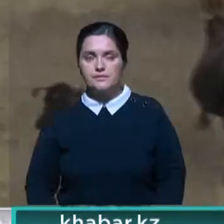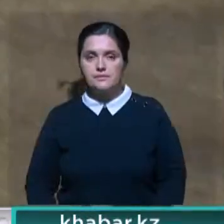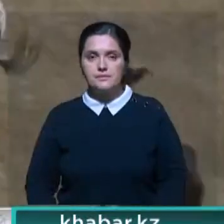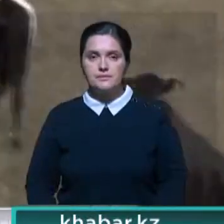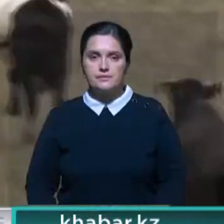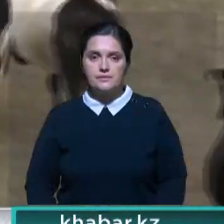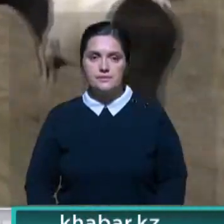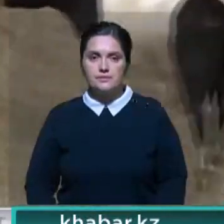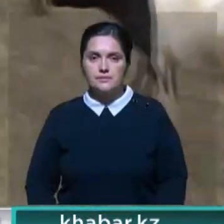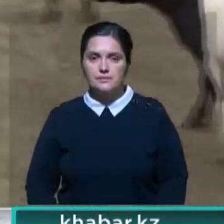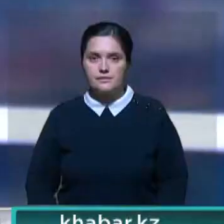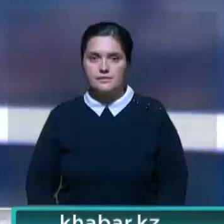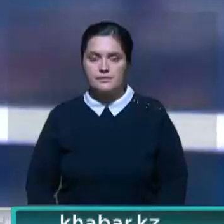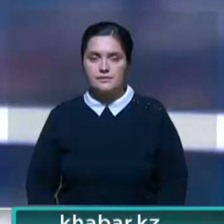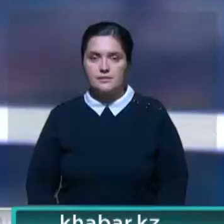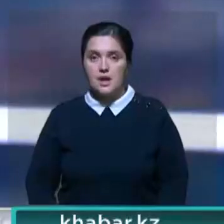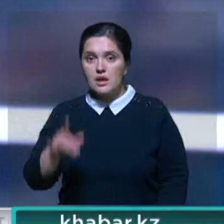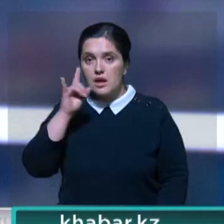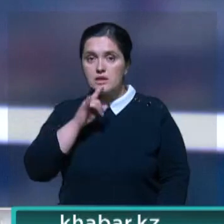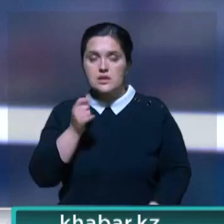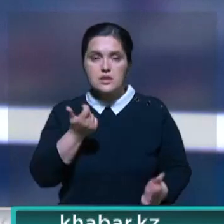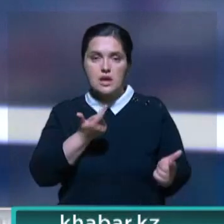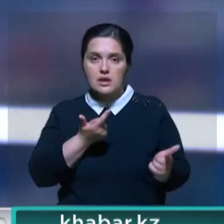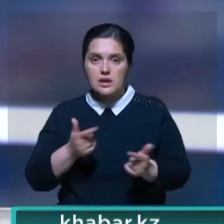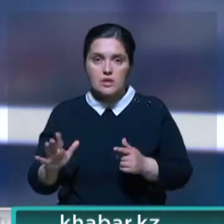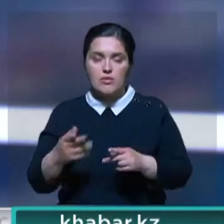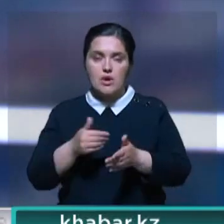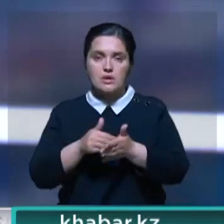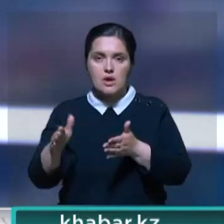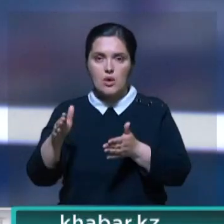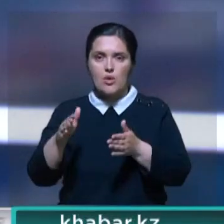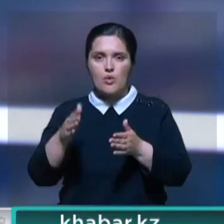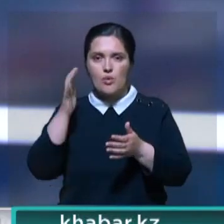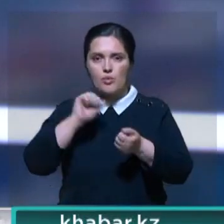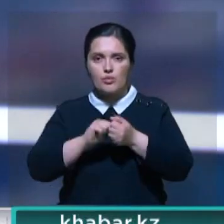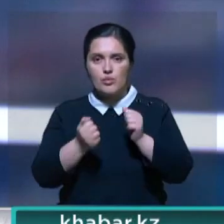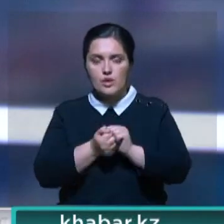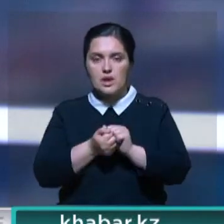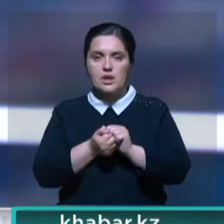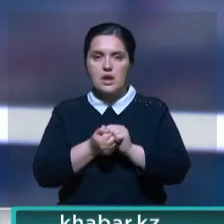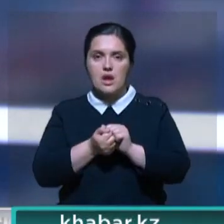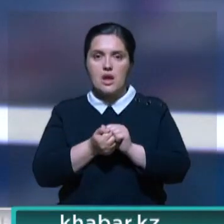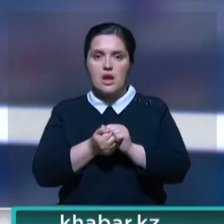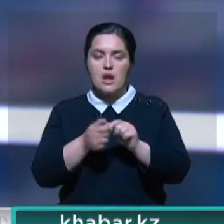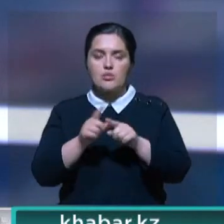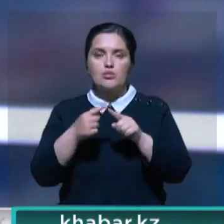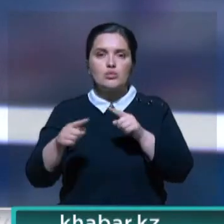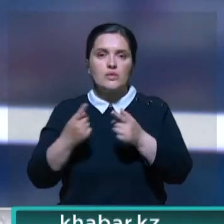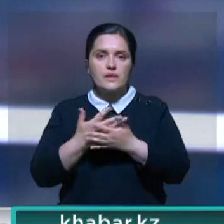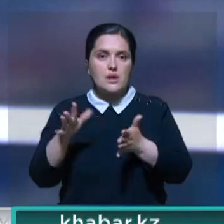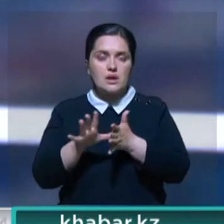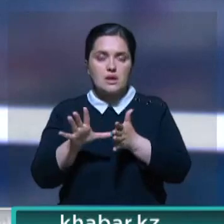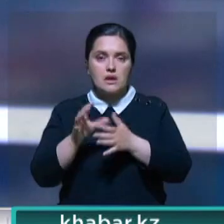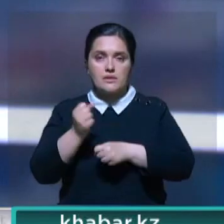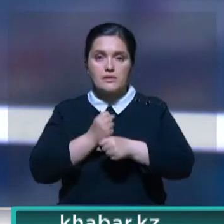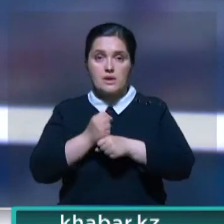область. Итоги дня. Казахстан не готов отказаться от угольной генерации, перейти на другие виды выработки электроэнергии. По